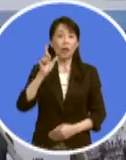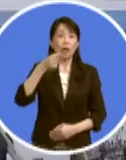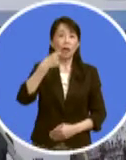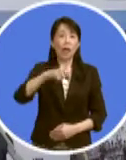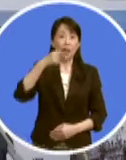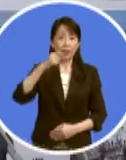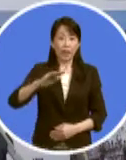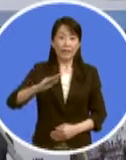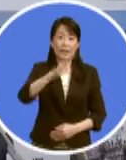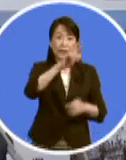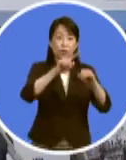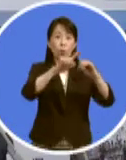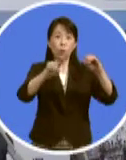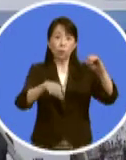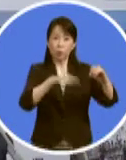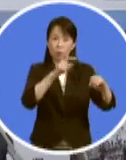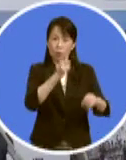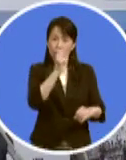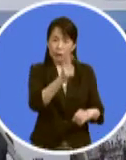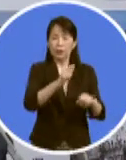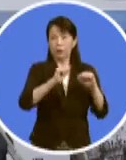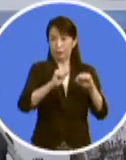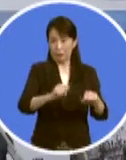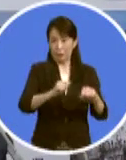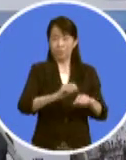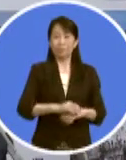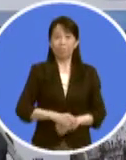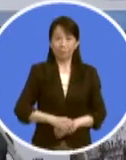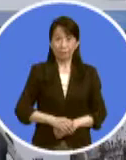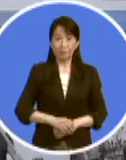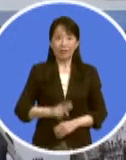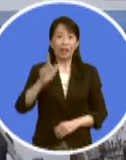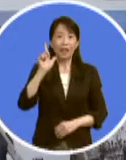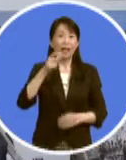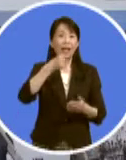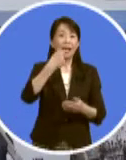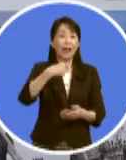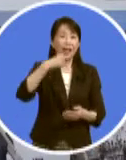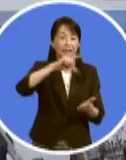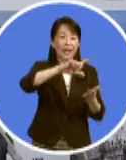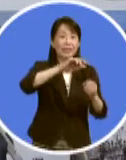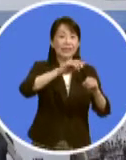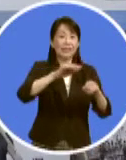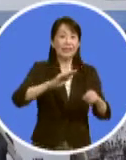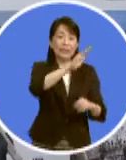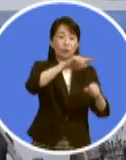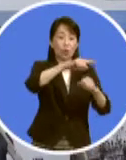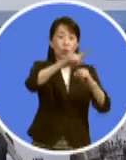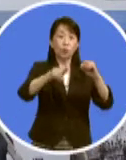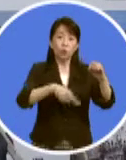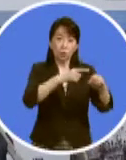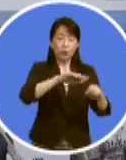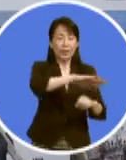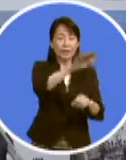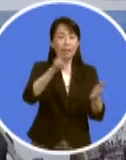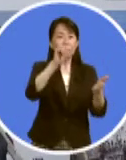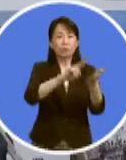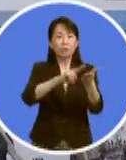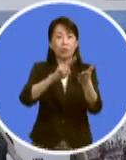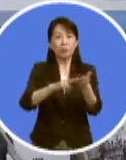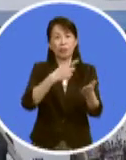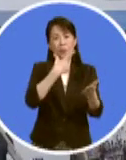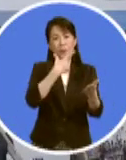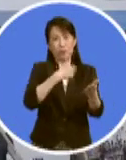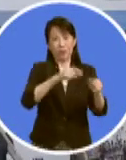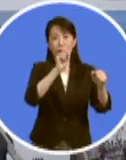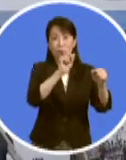レイナー振興局の強化ということでまずはの怜南振興局でものが決められるということを